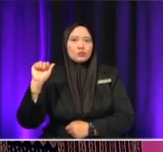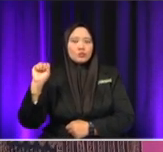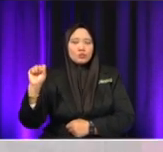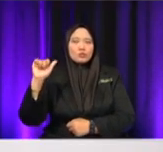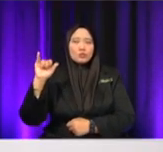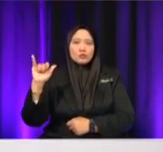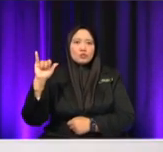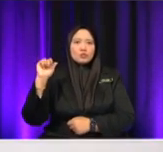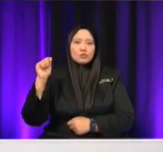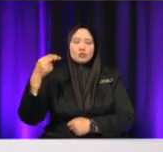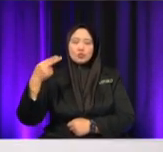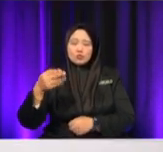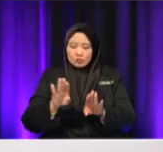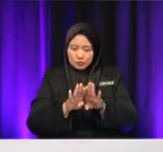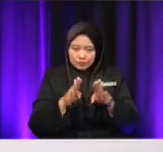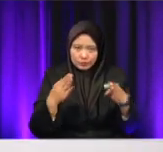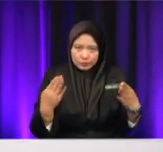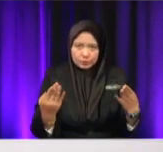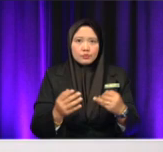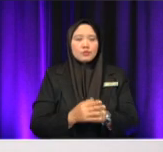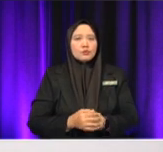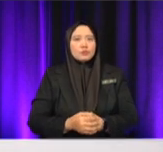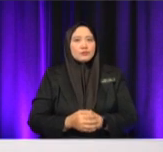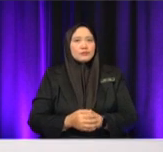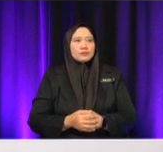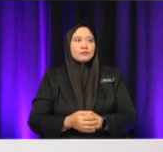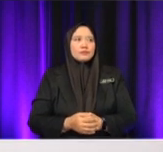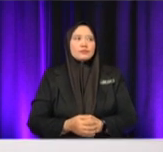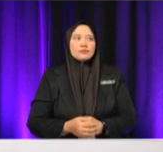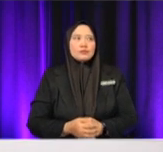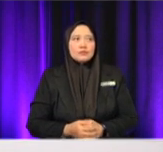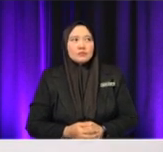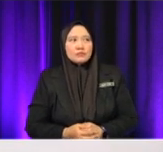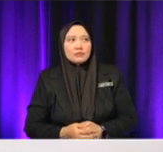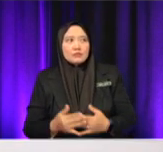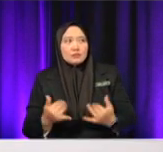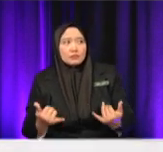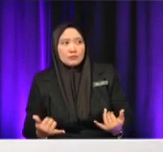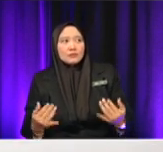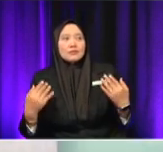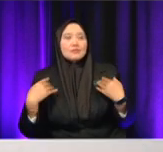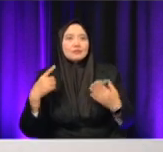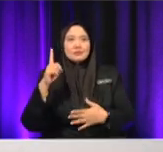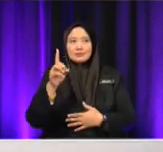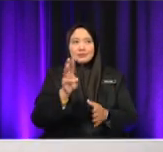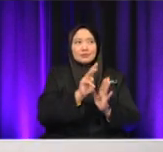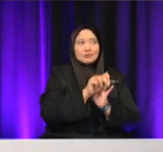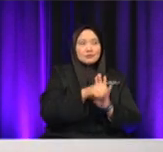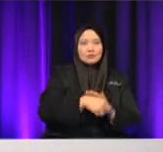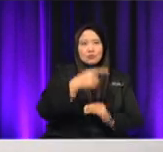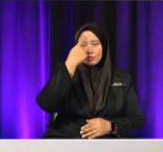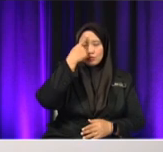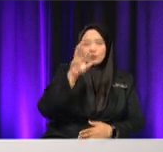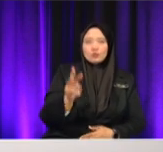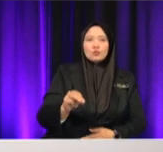membantu Ustazah dalam menghasilkan pantun oke di sini serta bagikan masa mungkin 1 menit mesin tua untuk anak-anak